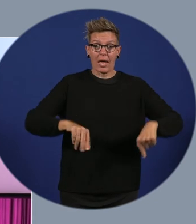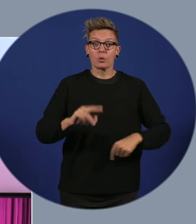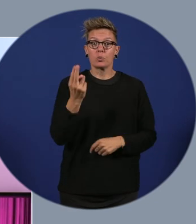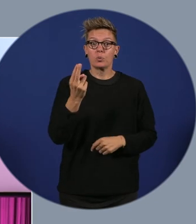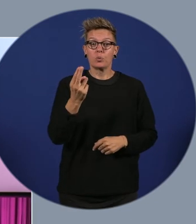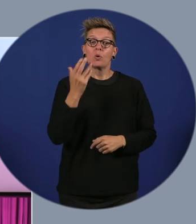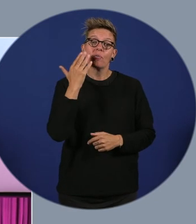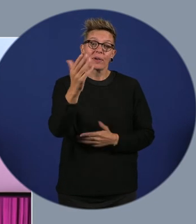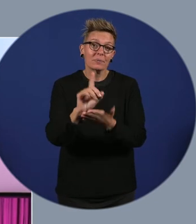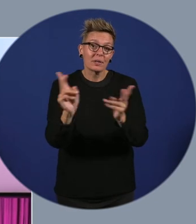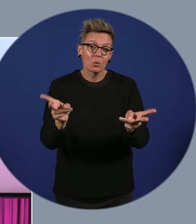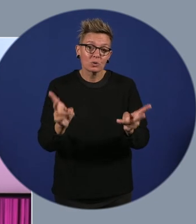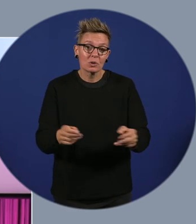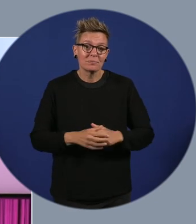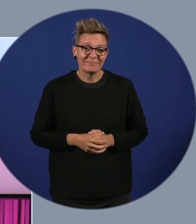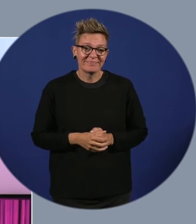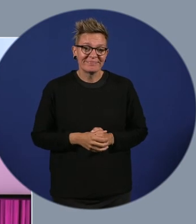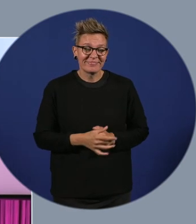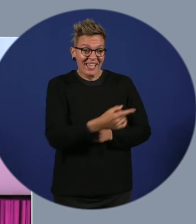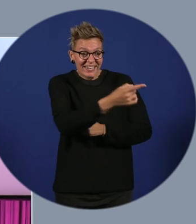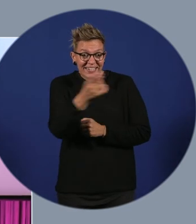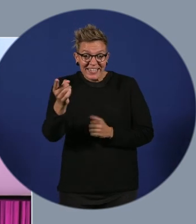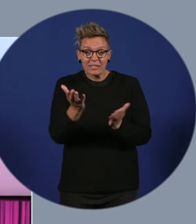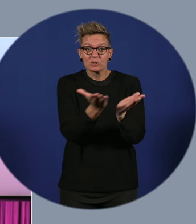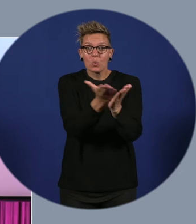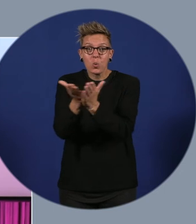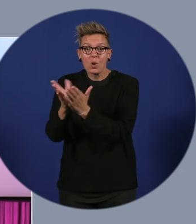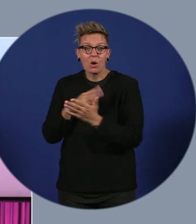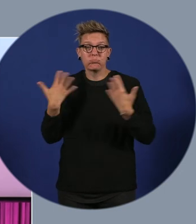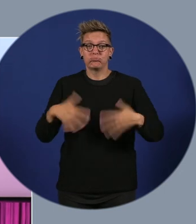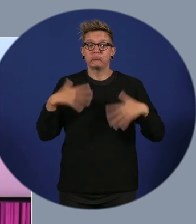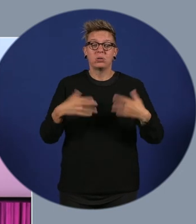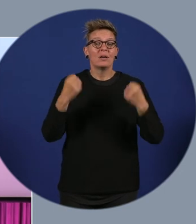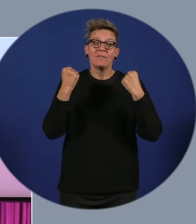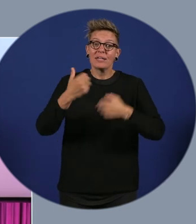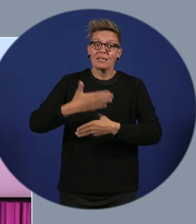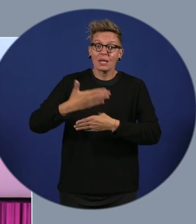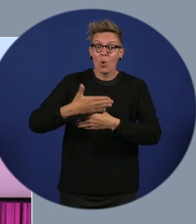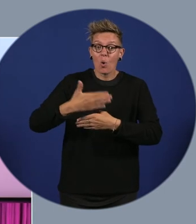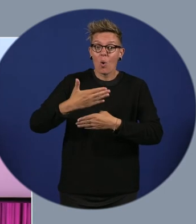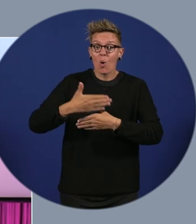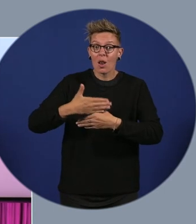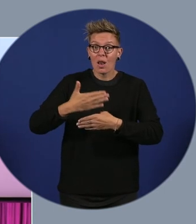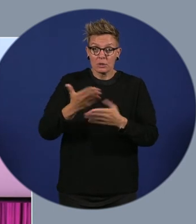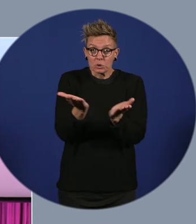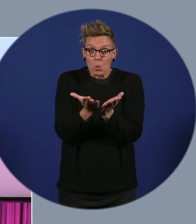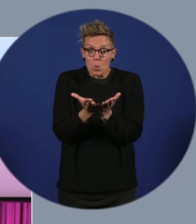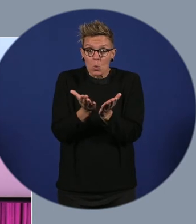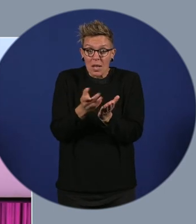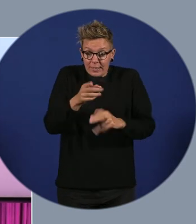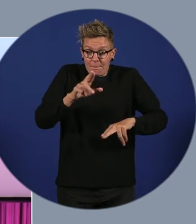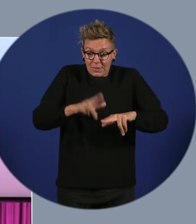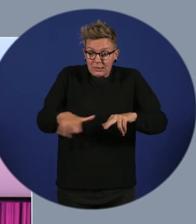och i framtiden. Och där har ni skolor en jätteviktig roll, i och med att ni är den plattform där alla unga